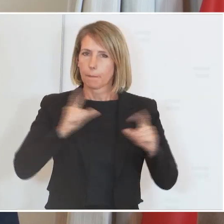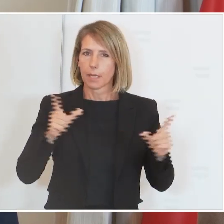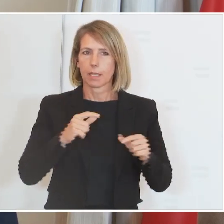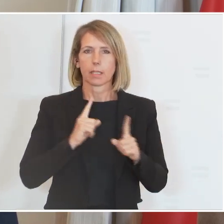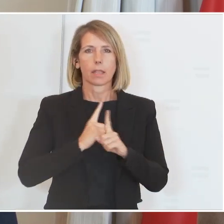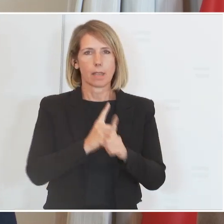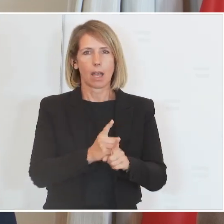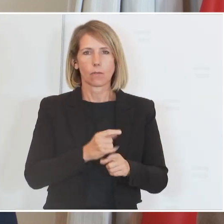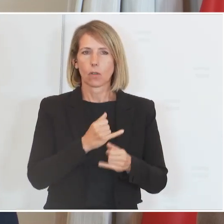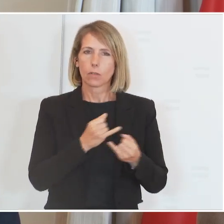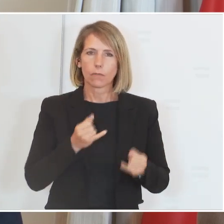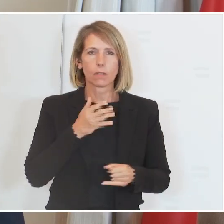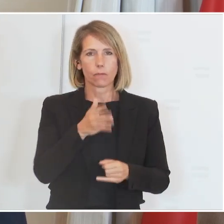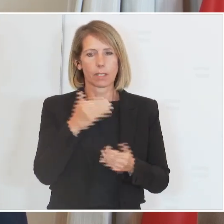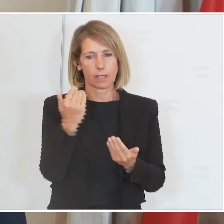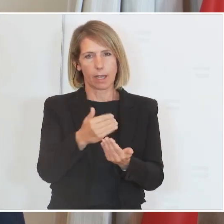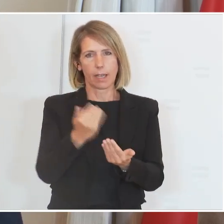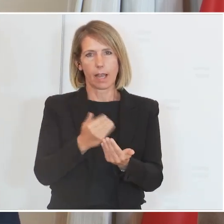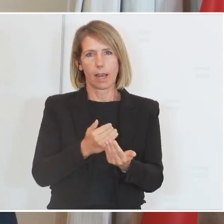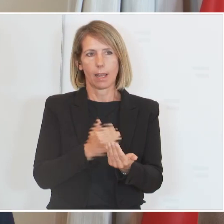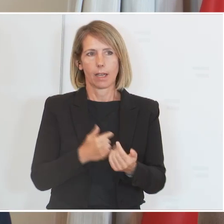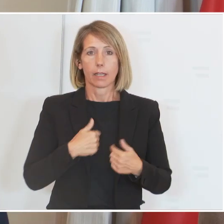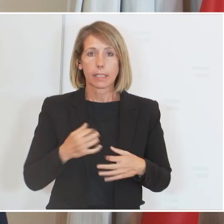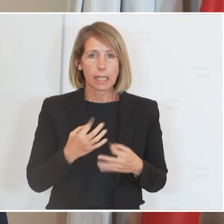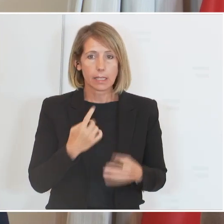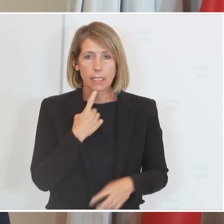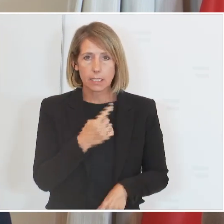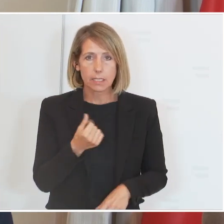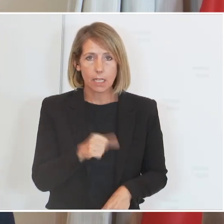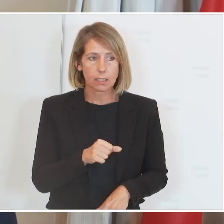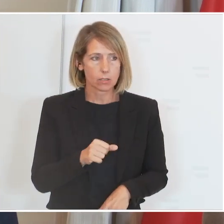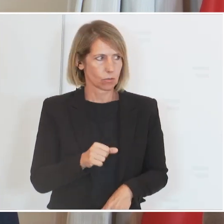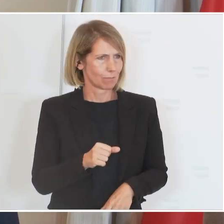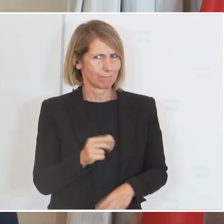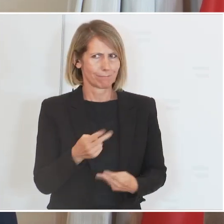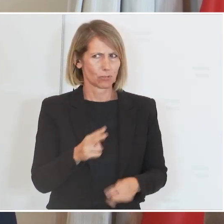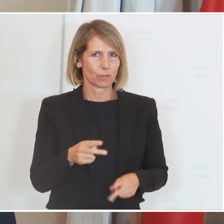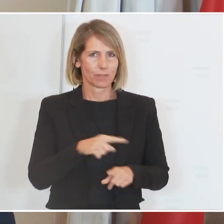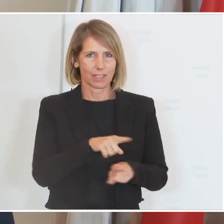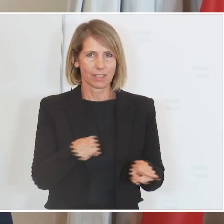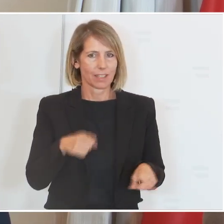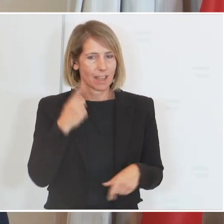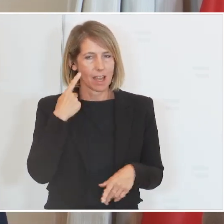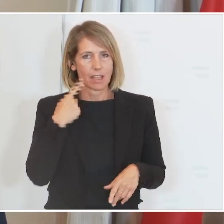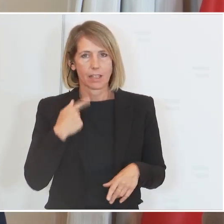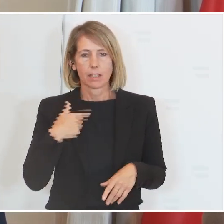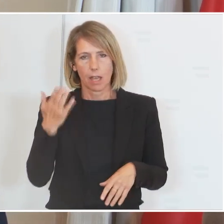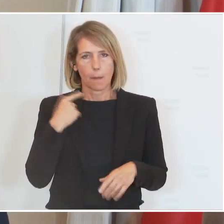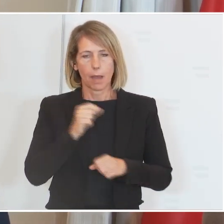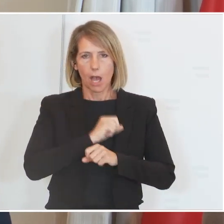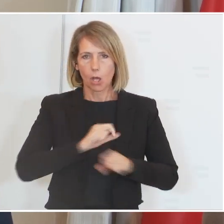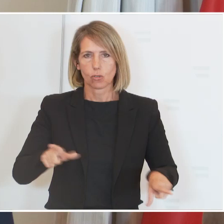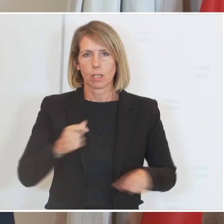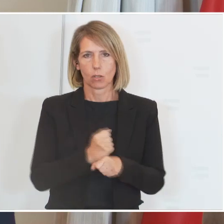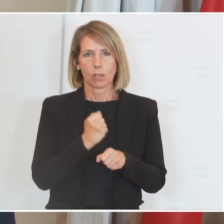regeln werden. Es stimmt doch übrigens nicht, dass ich nichts dazu gesagt habe, wenn Sie sich genau erinnern. Ich habe eine dementsprechende Aussendung gemacht,